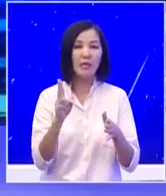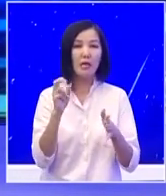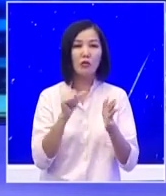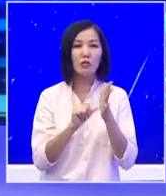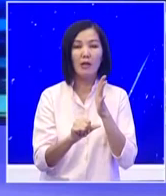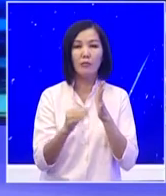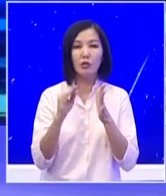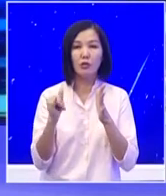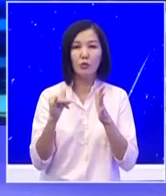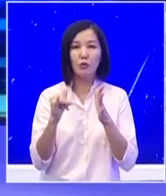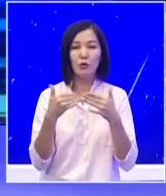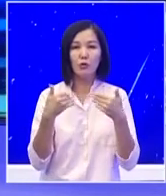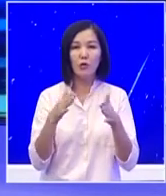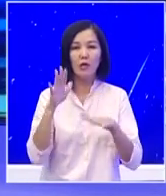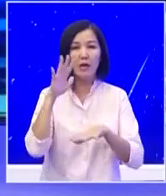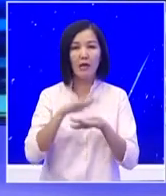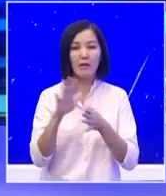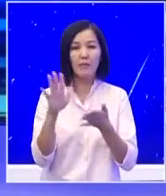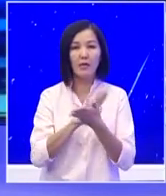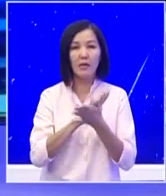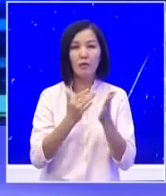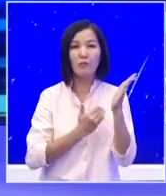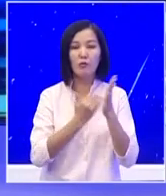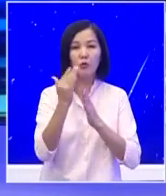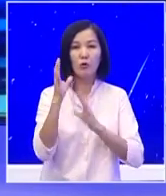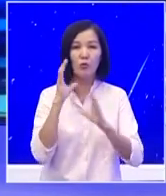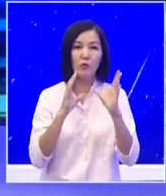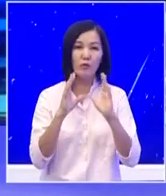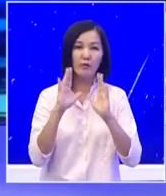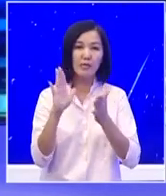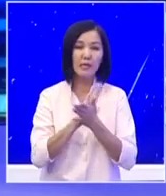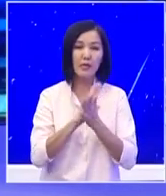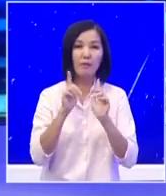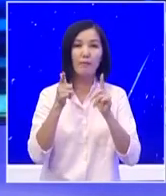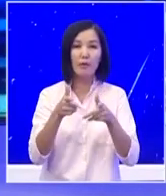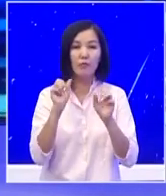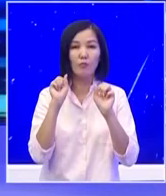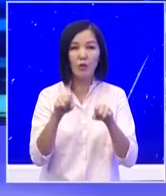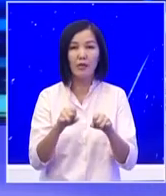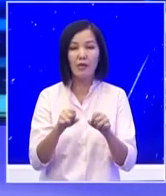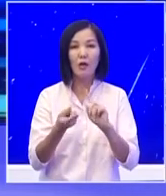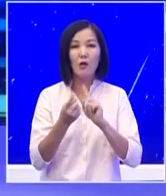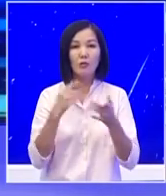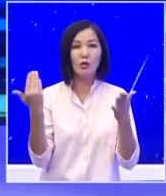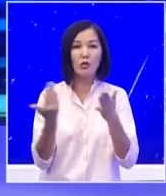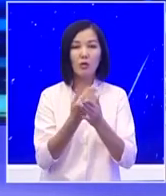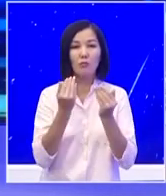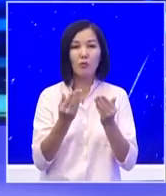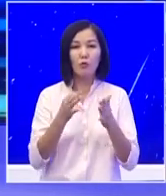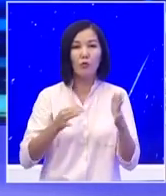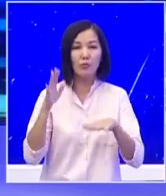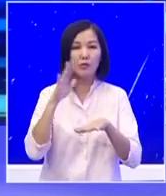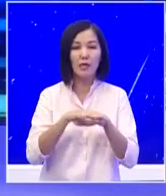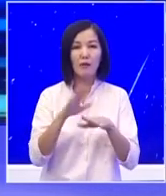Және 260 жетісулық түлек әкім грантымен жоғары оқу орындарына тегін білім алады. Саладағы өзгерістер мен жаңалықтарды бүгін облыс